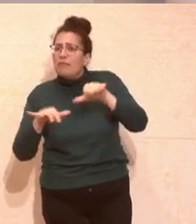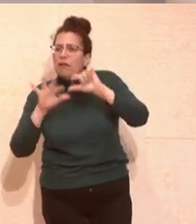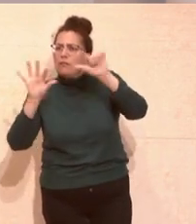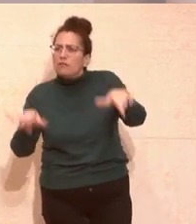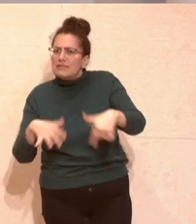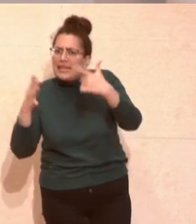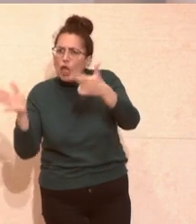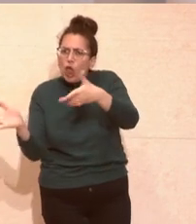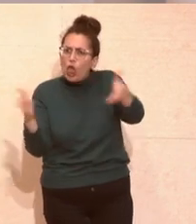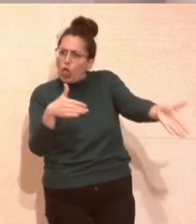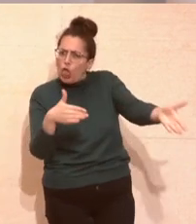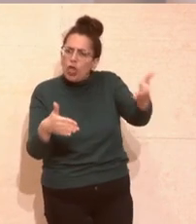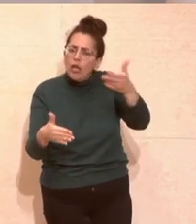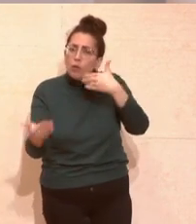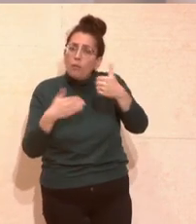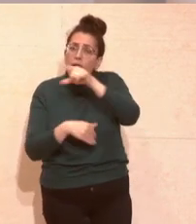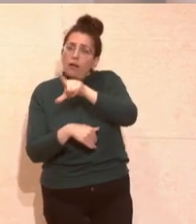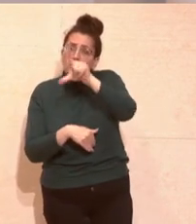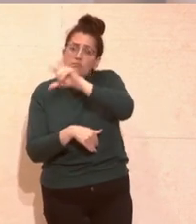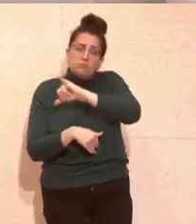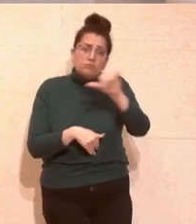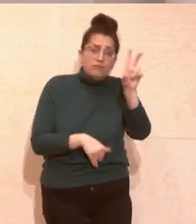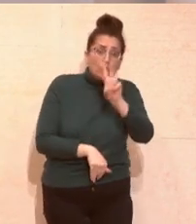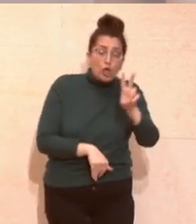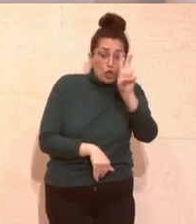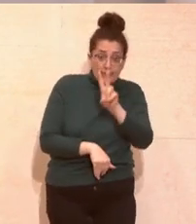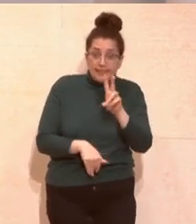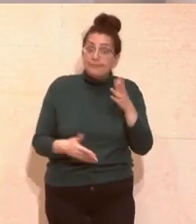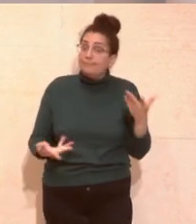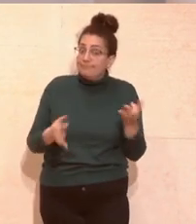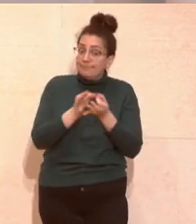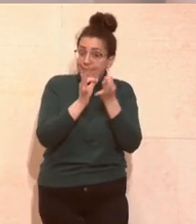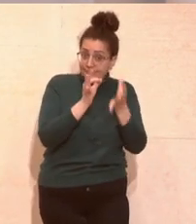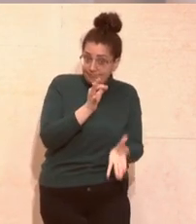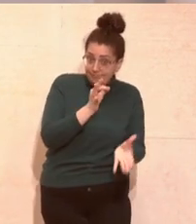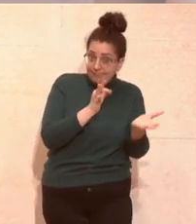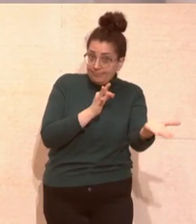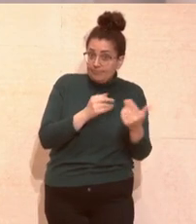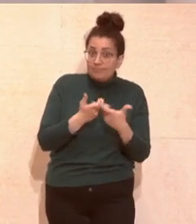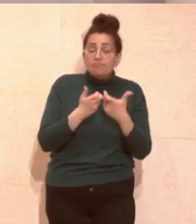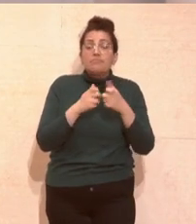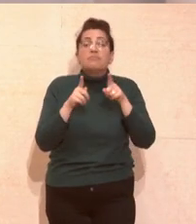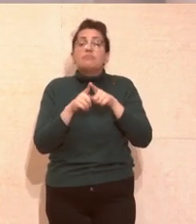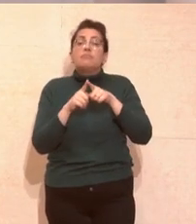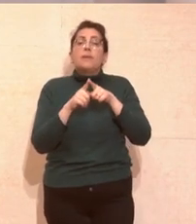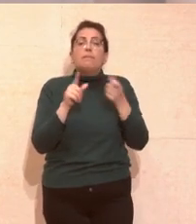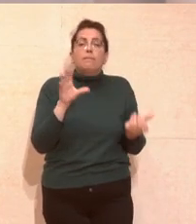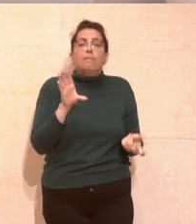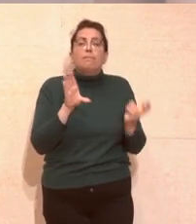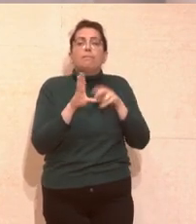le week-end par rapport à la semaine, on introduit exactement la même chose que ce qui se passe dans un jet lag quand on va à New